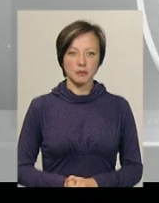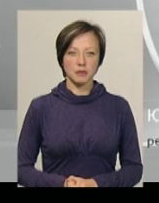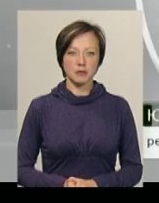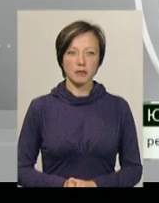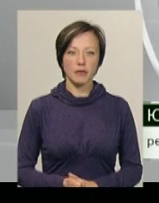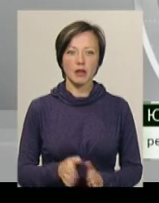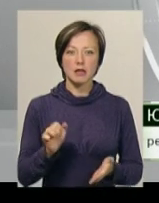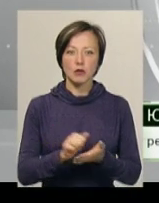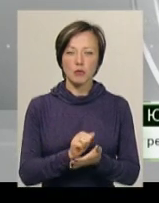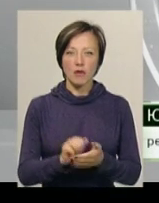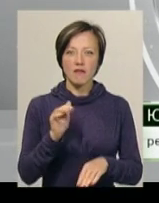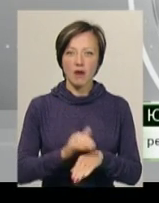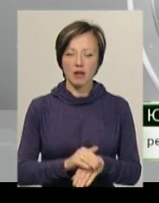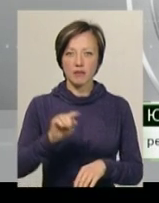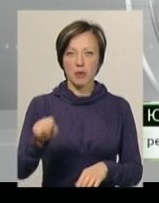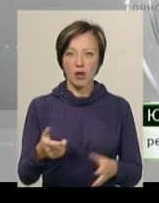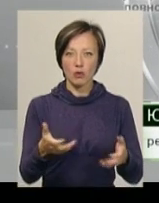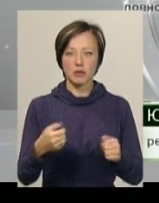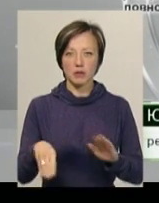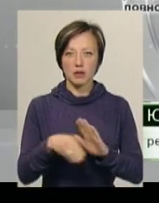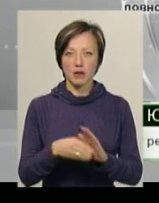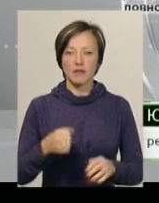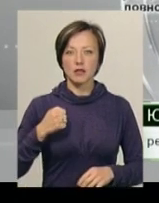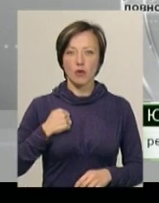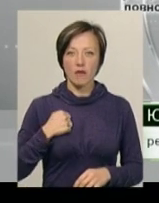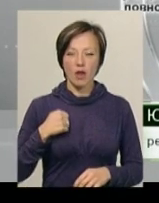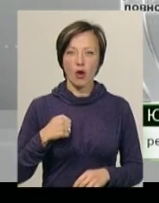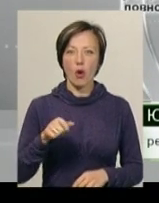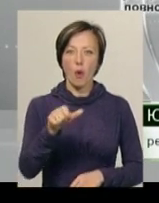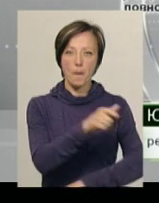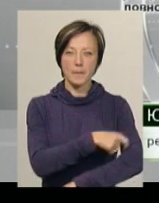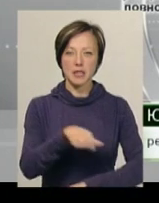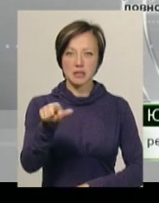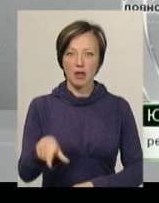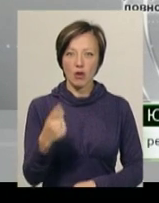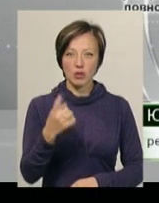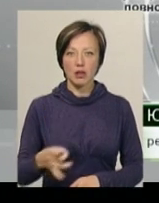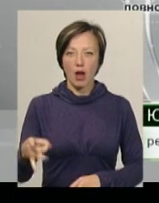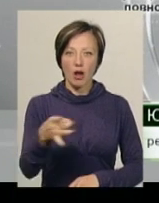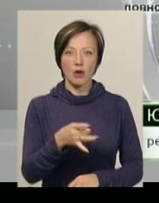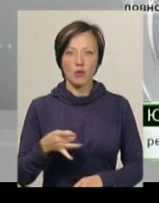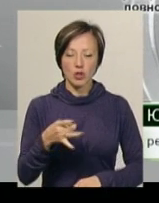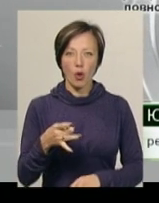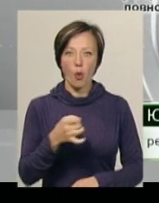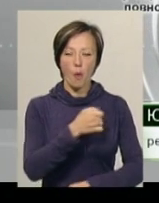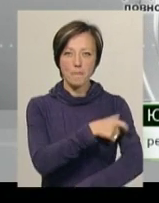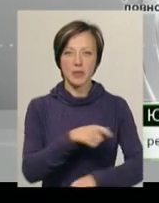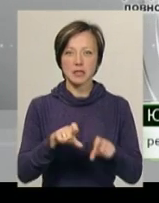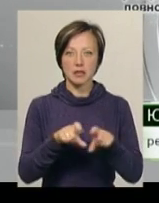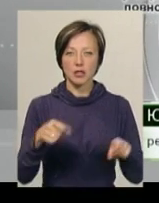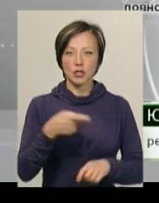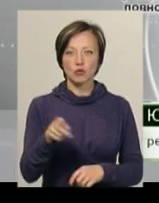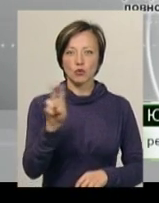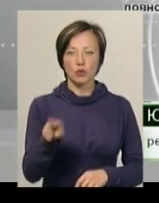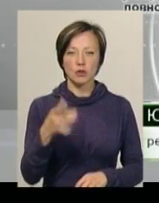Задокументовано факт вимагання та отримання правомірної вигоди військовим комісаром одного з районних військових комісаріатів Хмельницької області. Кошти у розмірі